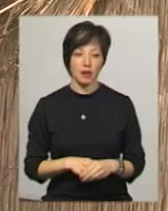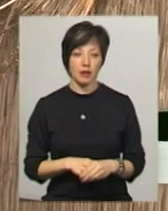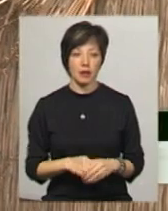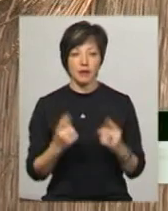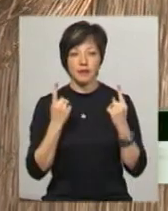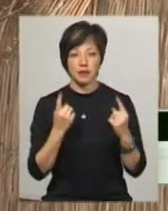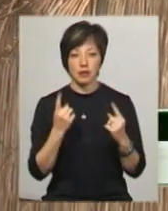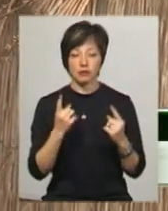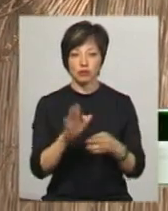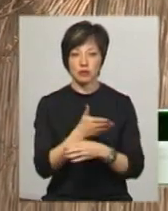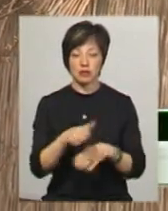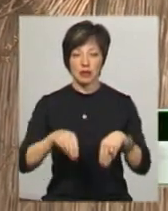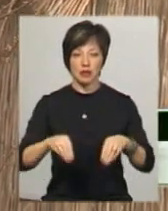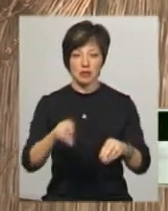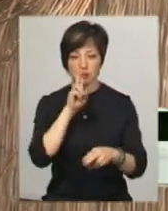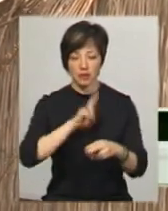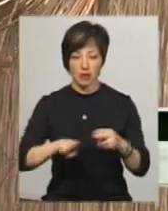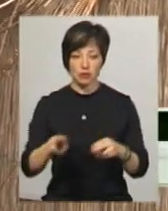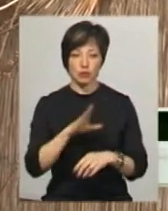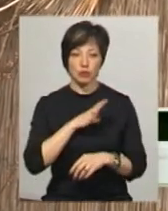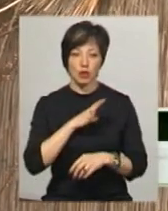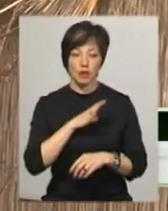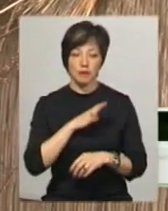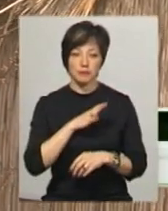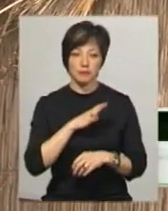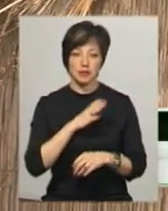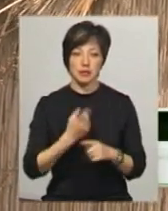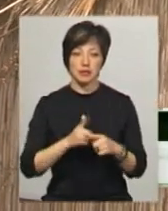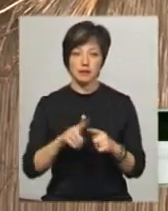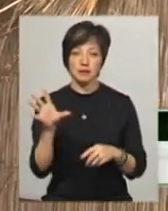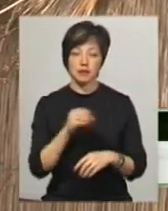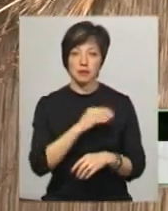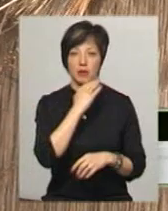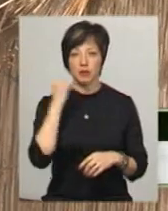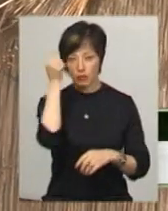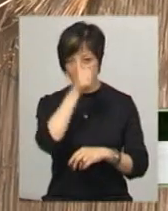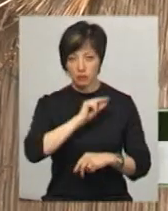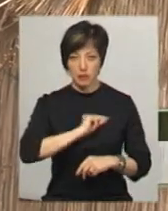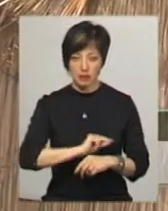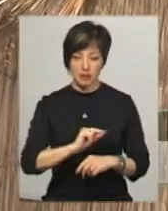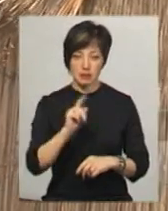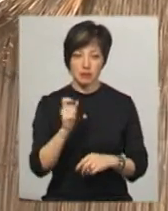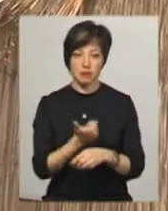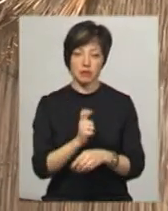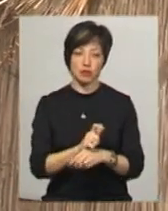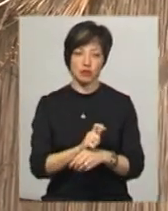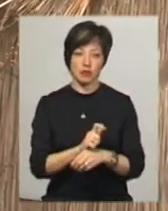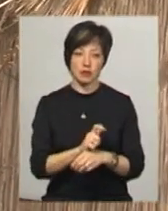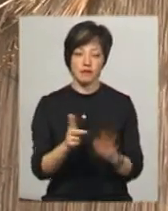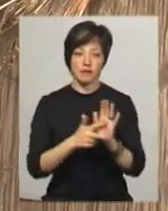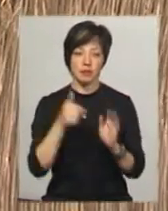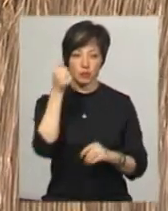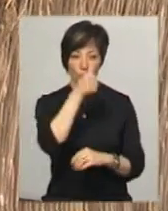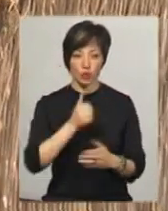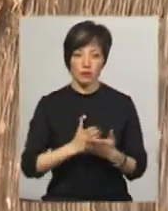частина насаджень була втрачена, що це вся наша багаторічна праця за більше ніж 8